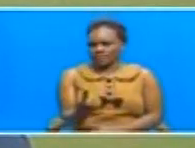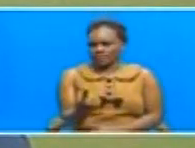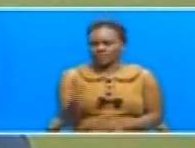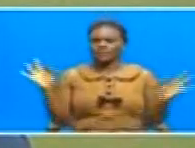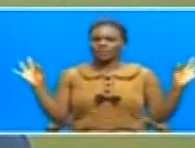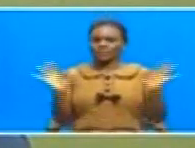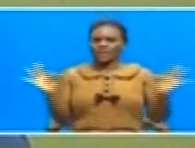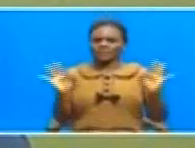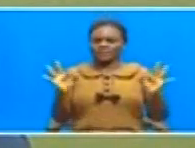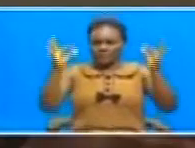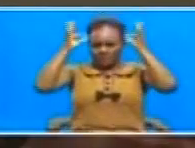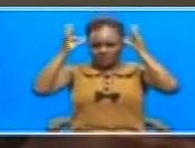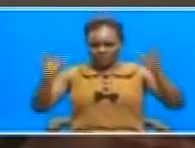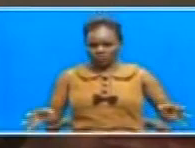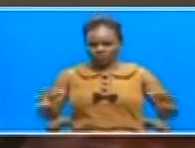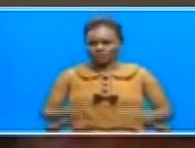ajabu.